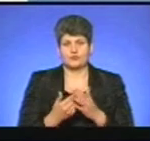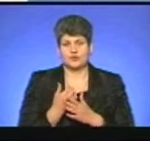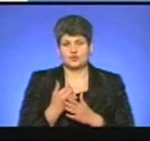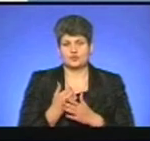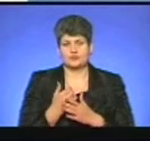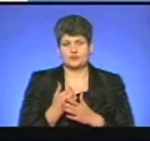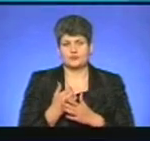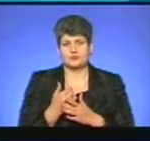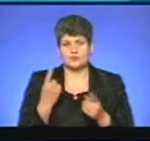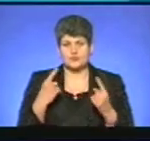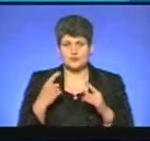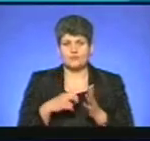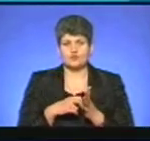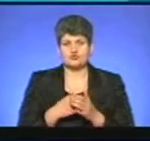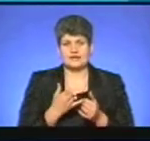діток.